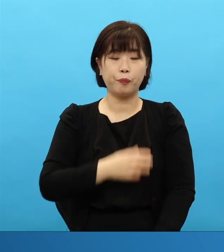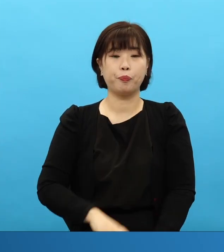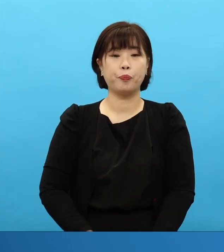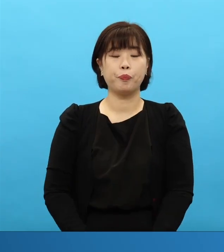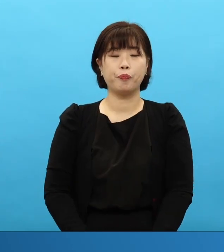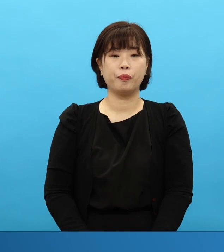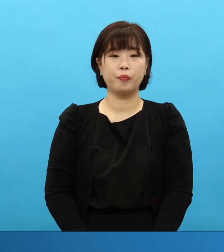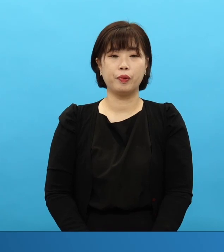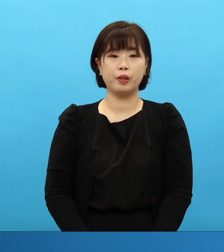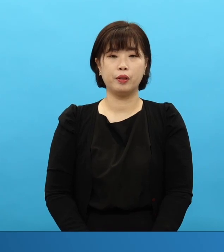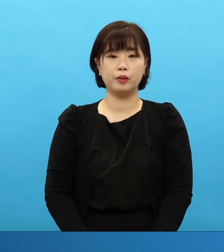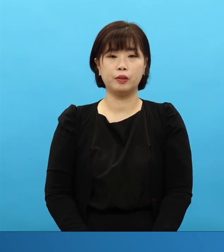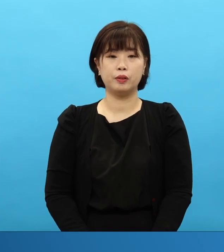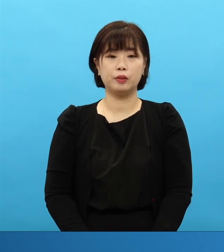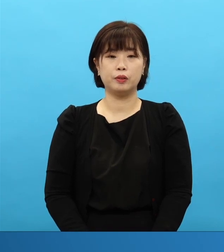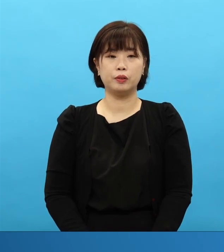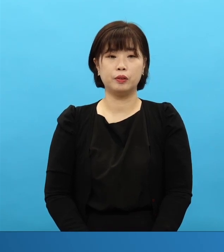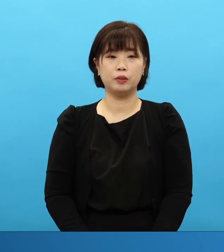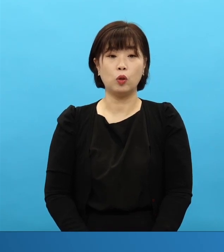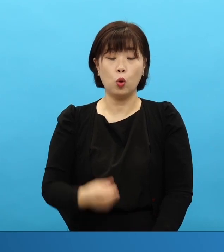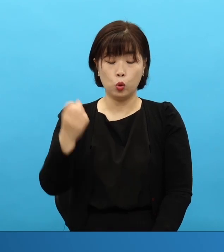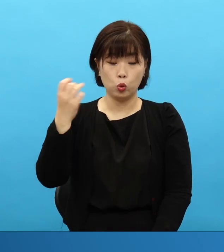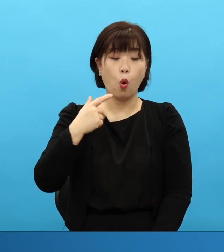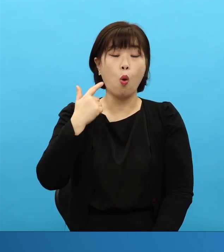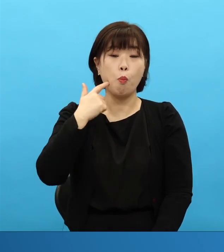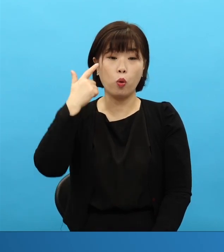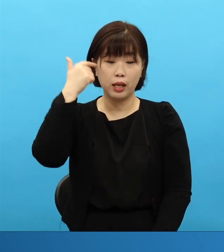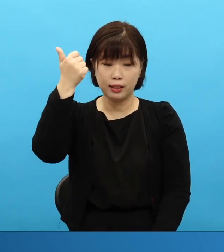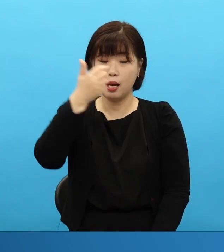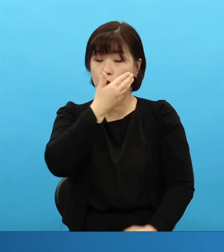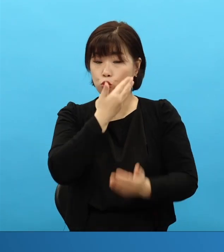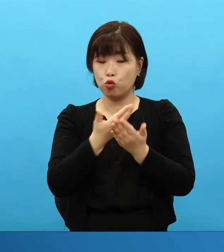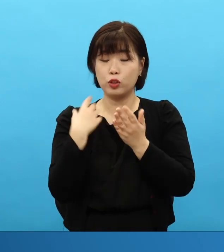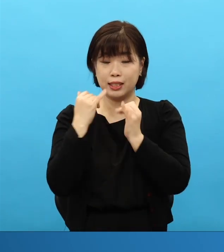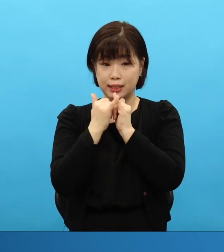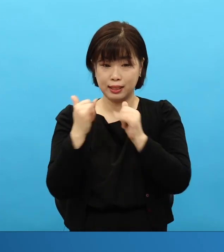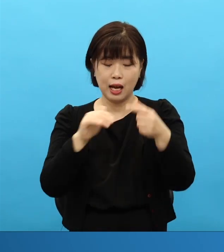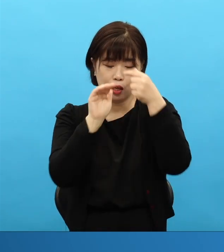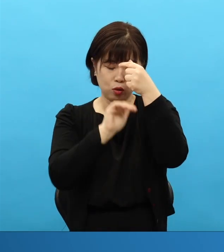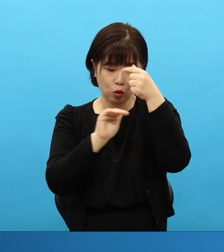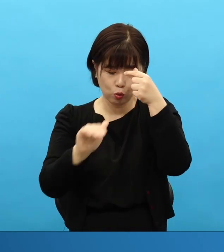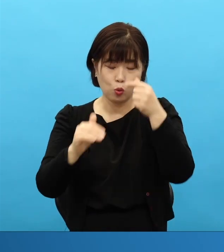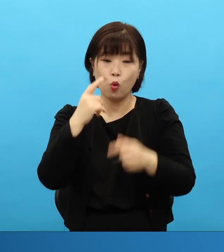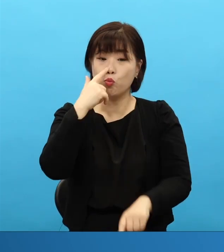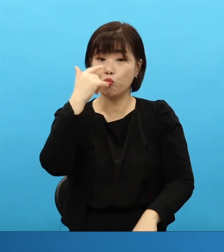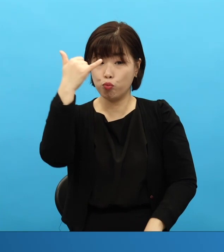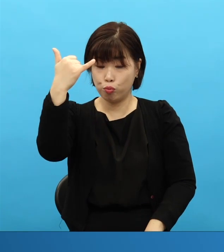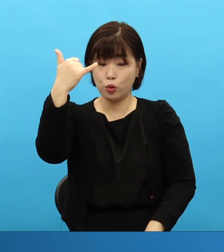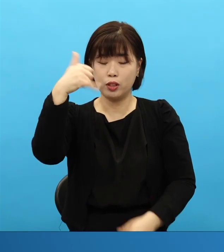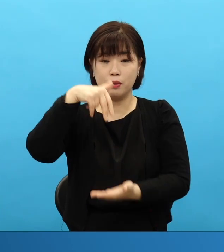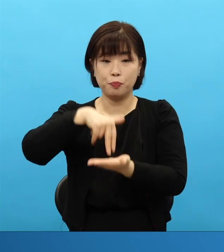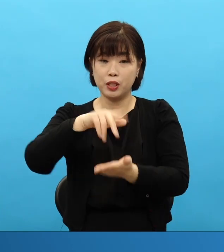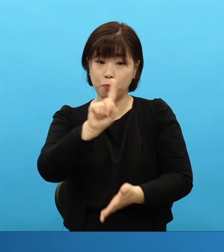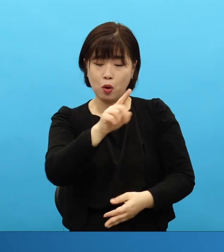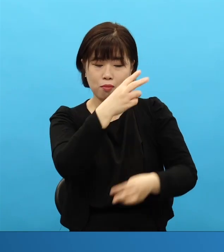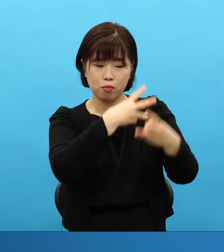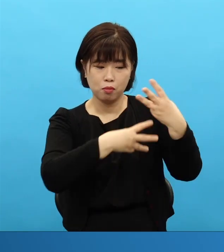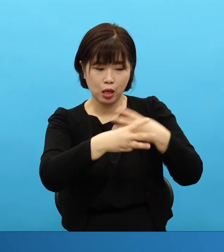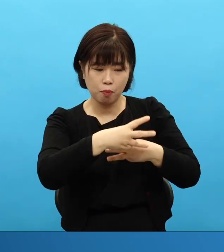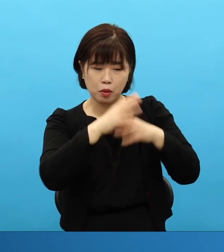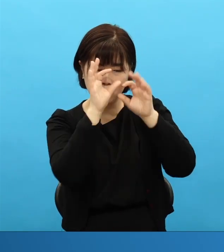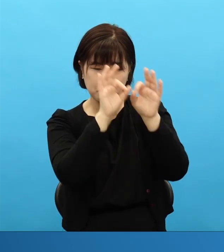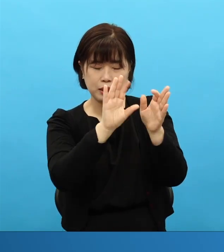다음에 우리 모든 목회자 중직자들과 또 성도님들, 부모님들은 끝까지 우리 랩런트들을